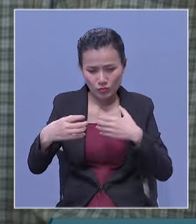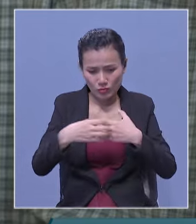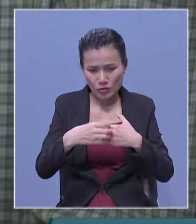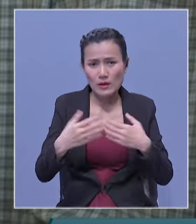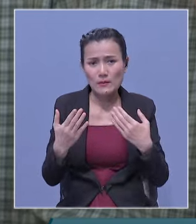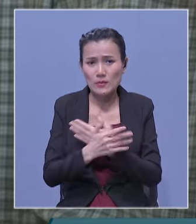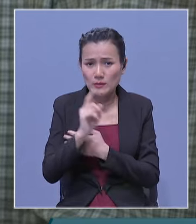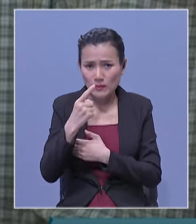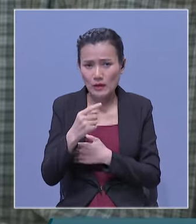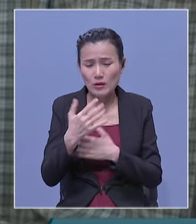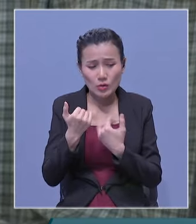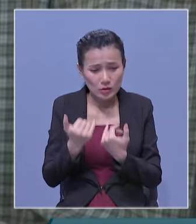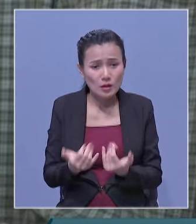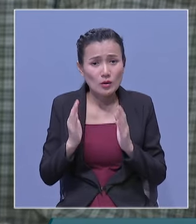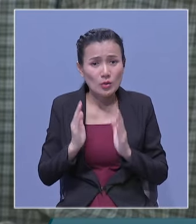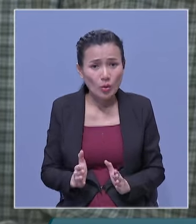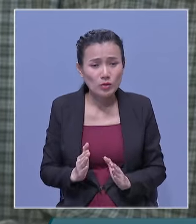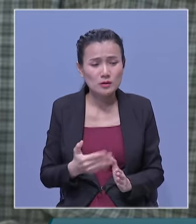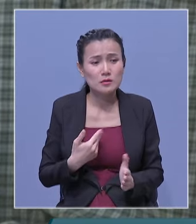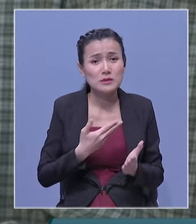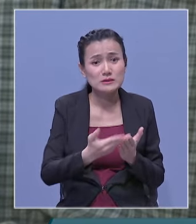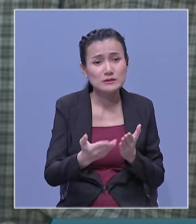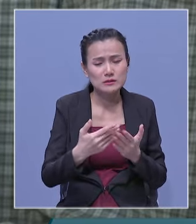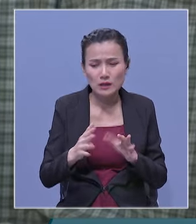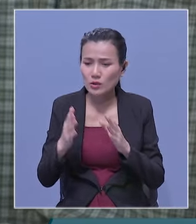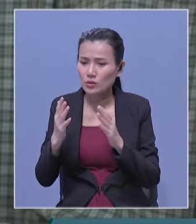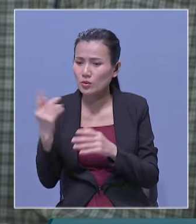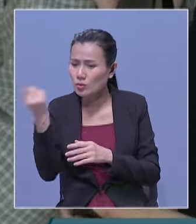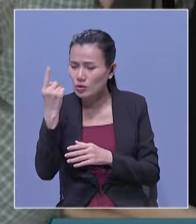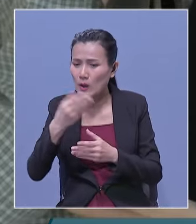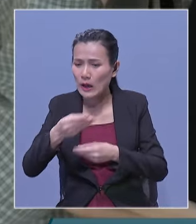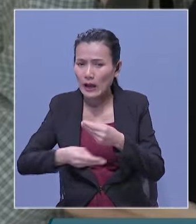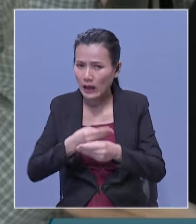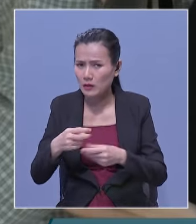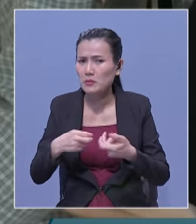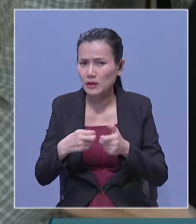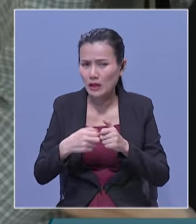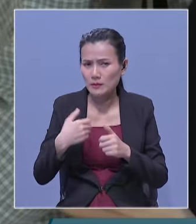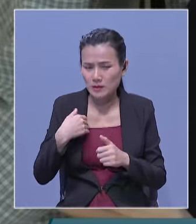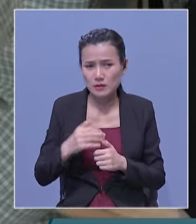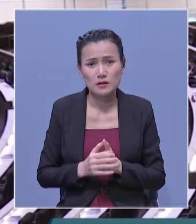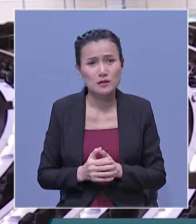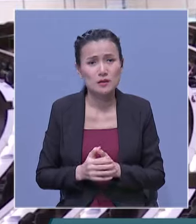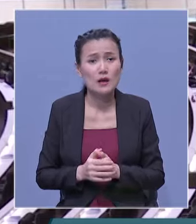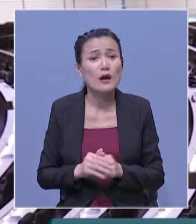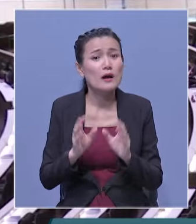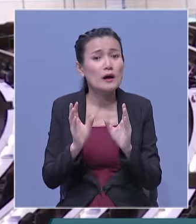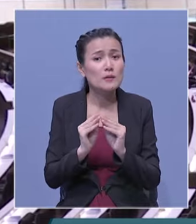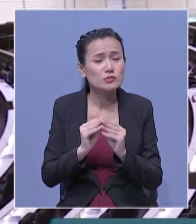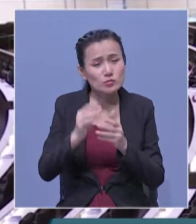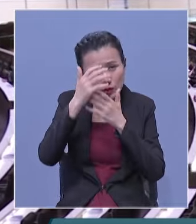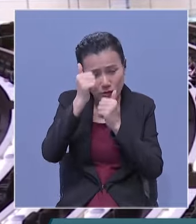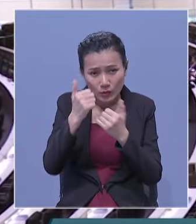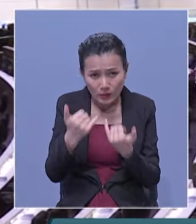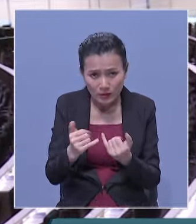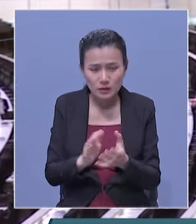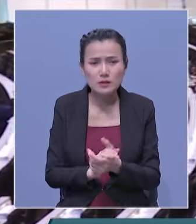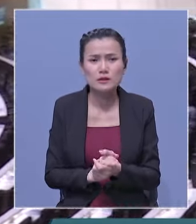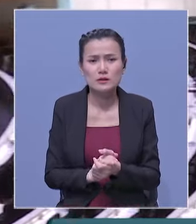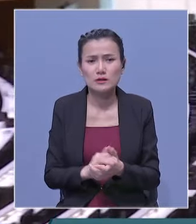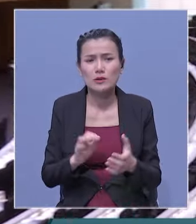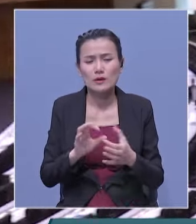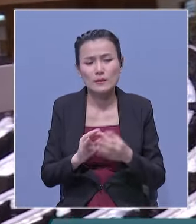บต่อลูกค้าที่จะนำสินค้าขายให้กับนักท่องเที่ยวชาวต่างชาติส่วนวาระการประชุมที่น่าสนใจในวันนี้มีวาระพิจาร